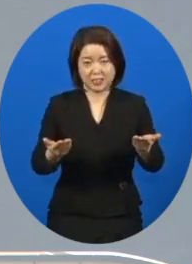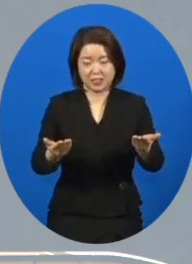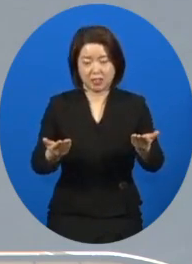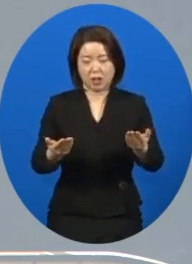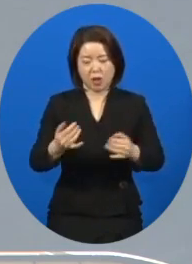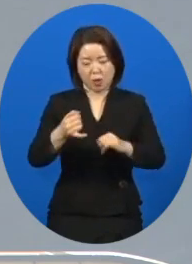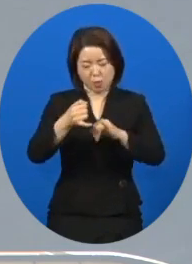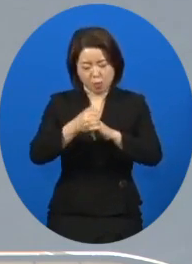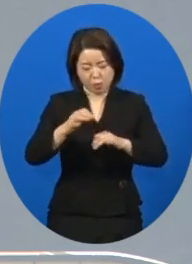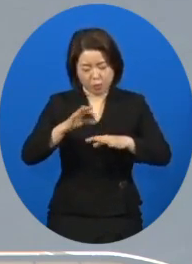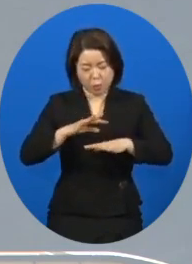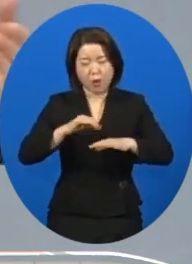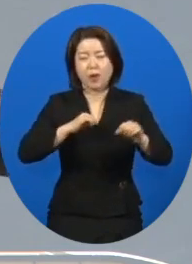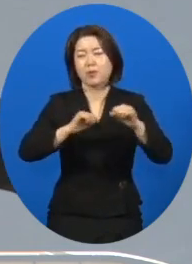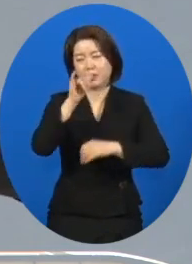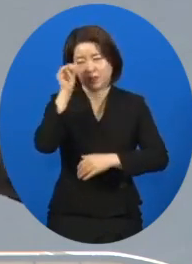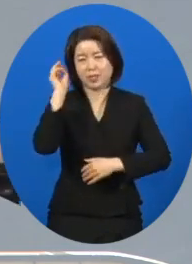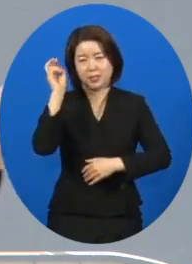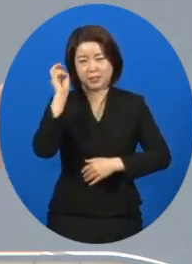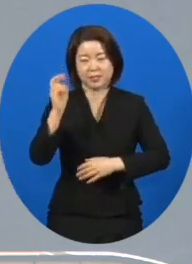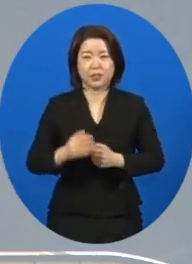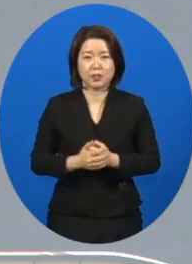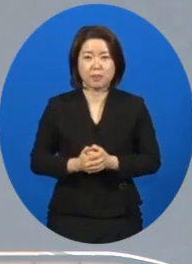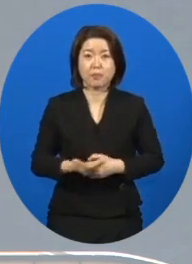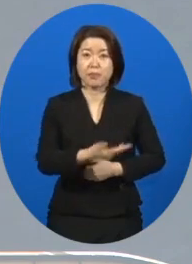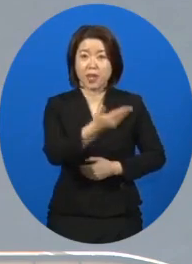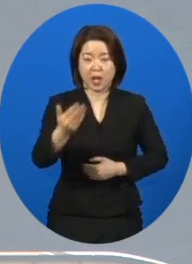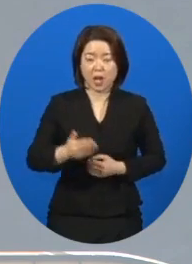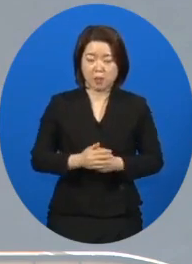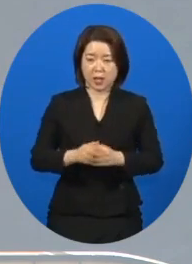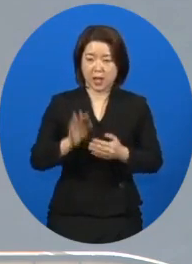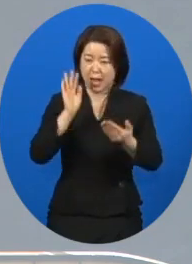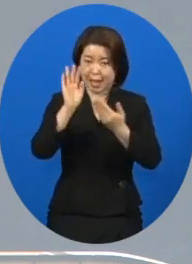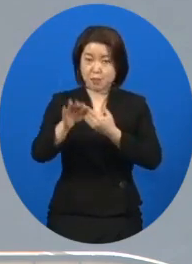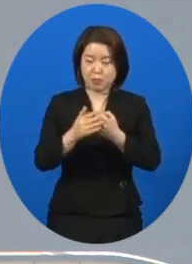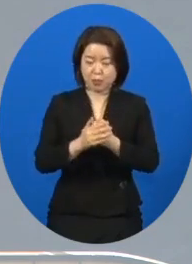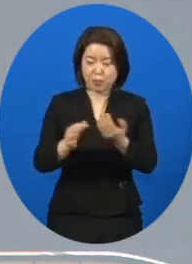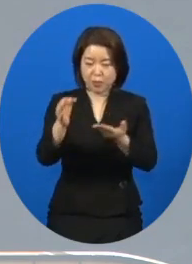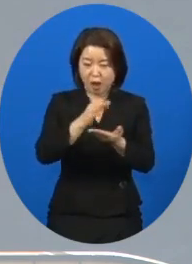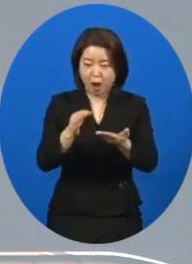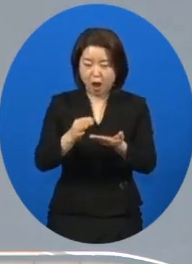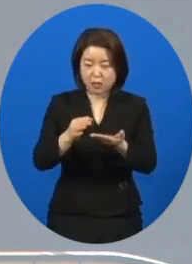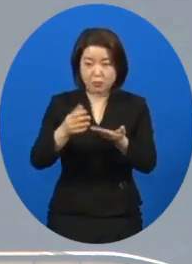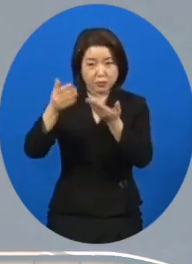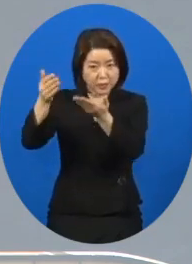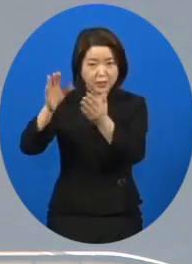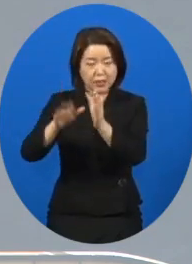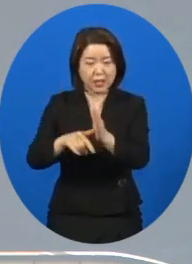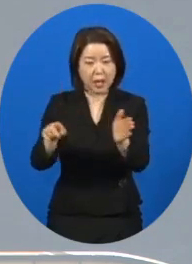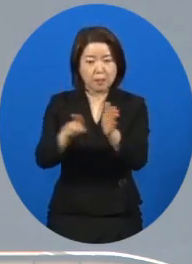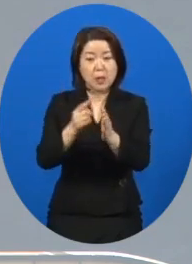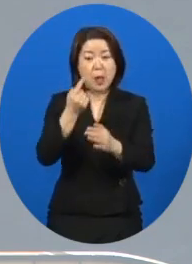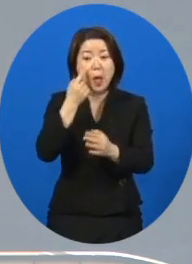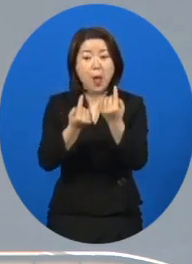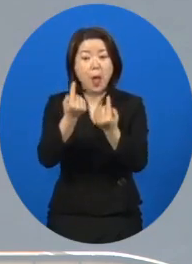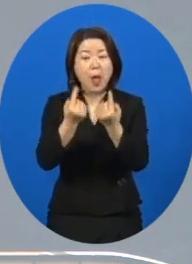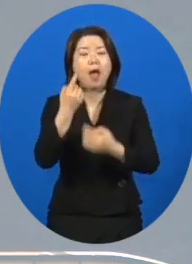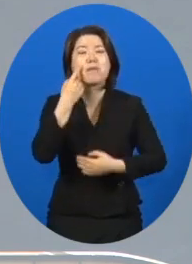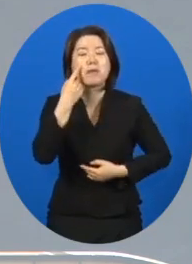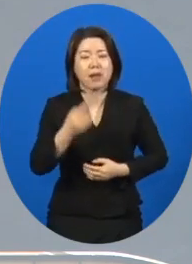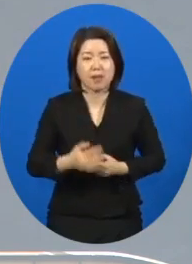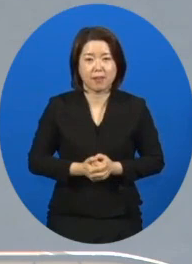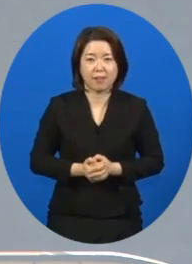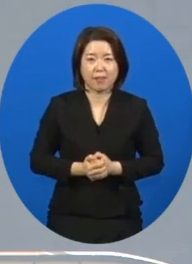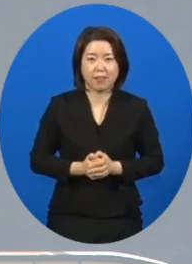있습니다. 여러분이 이제부터 헌금할 때마다 꼭 믿음의 실험을 한번 해보세요. 그리고